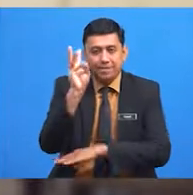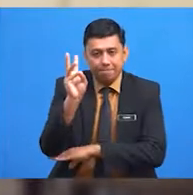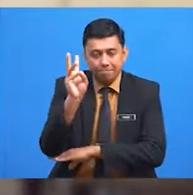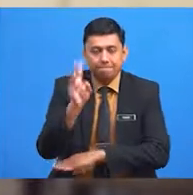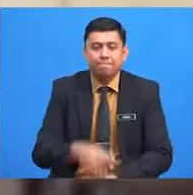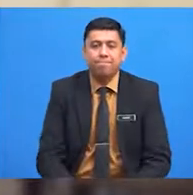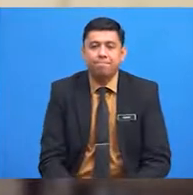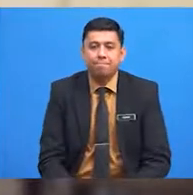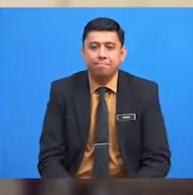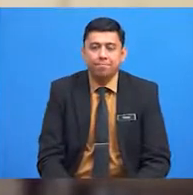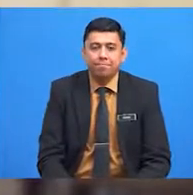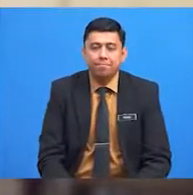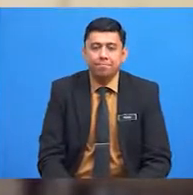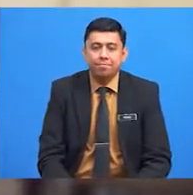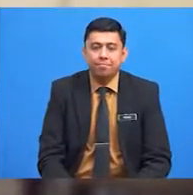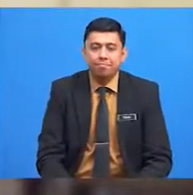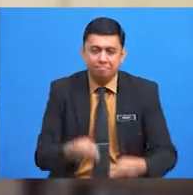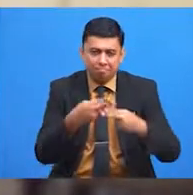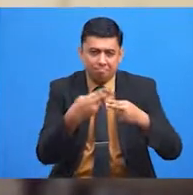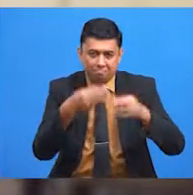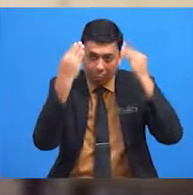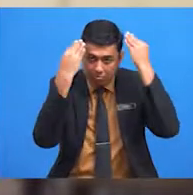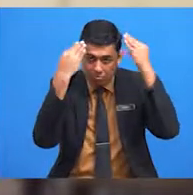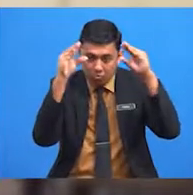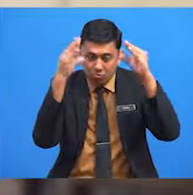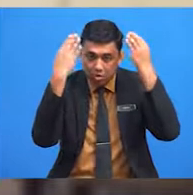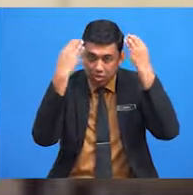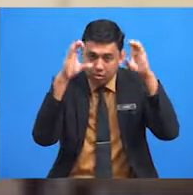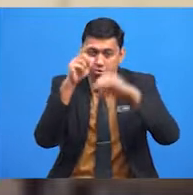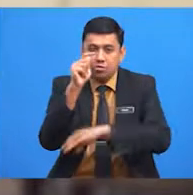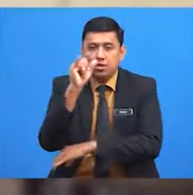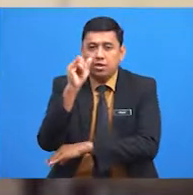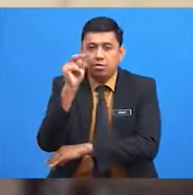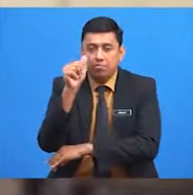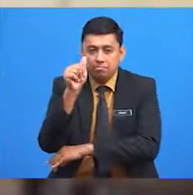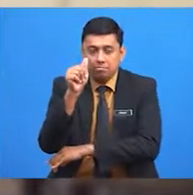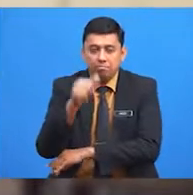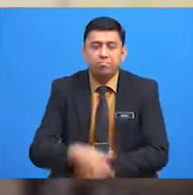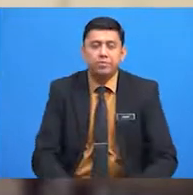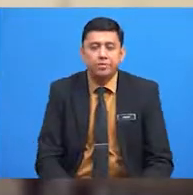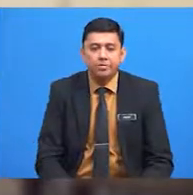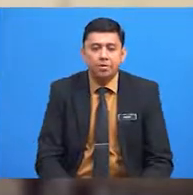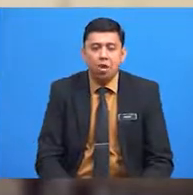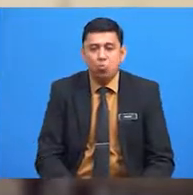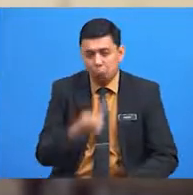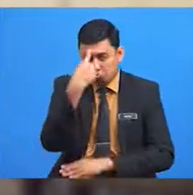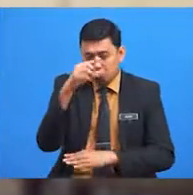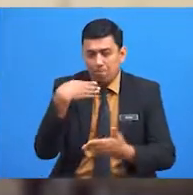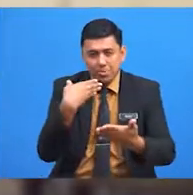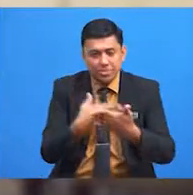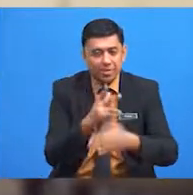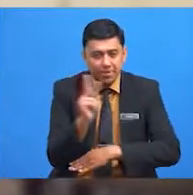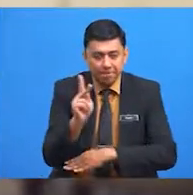Baiklah, saya Cikgu Tina binti Ahmad akan menemani pelajar sekalian untuk menyampaikan